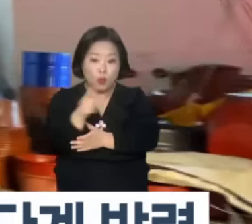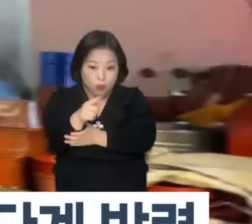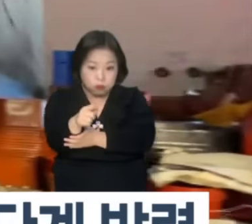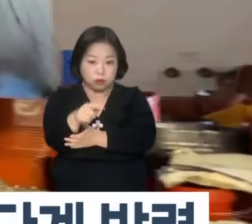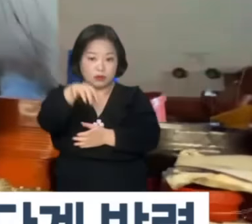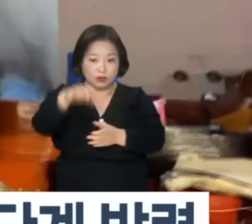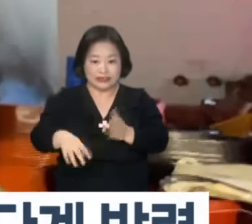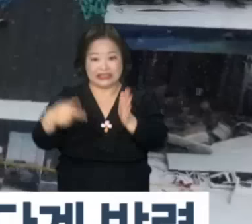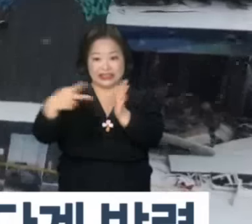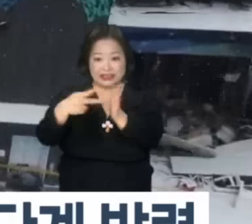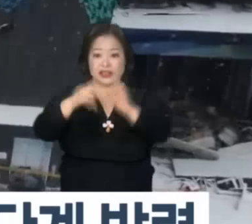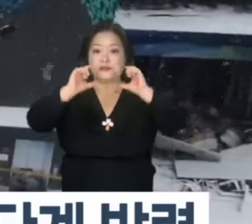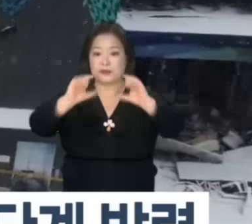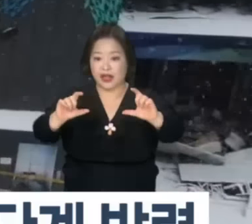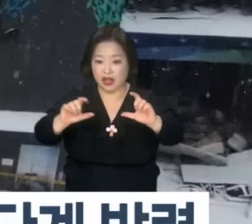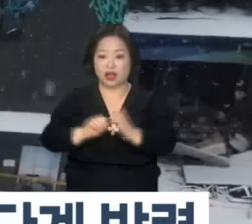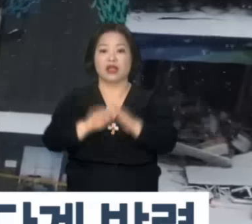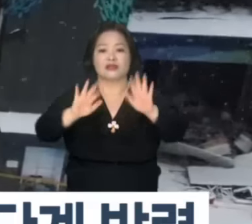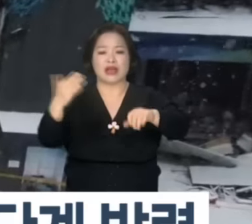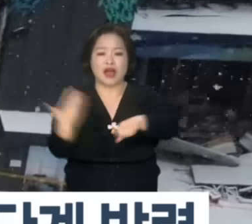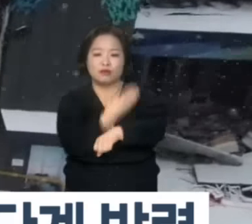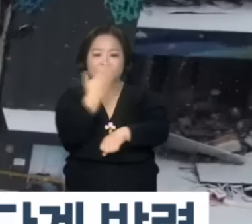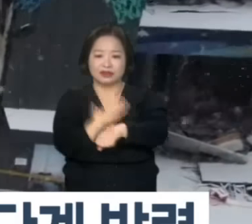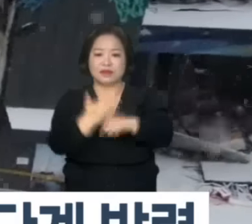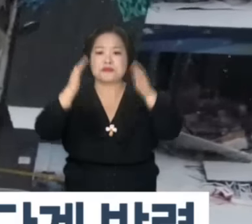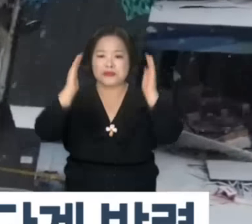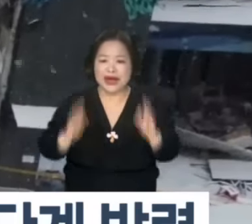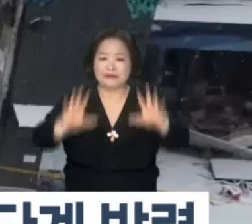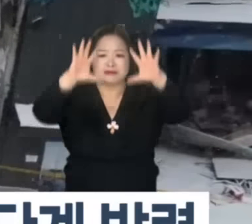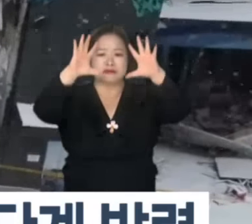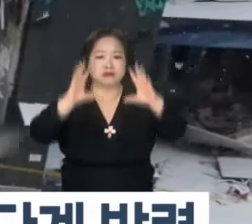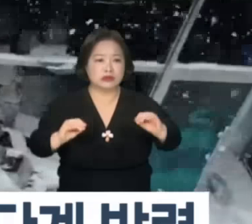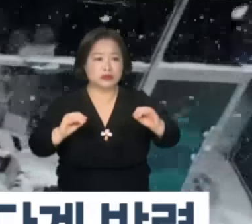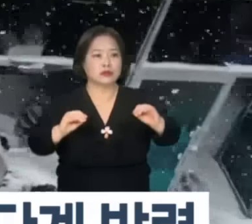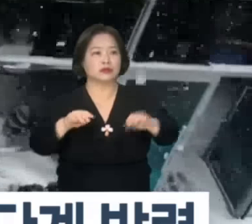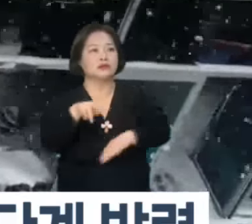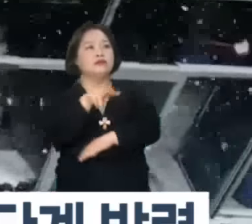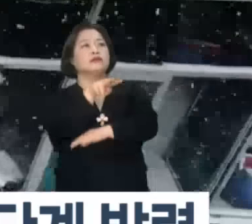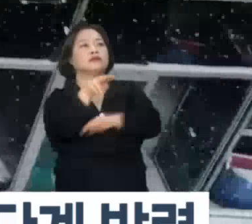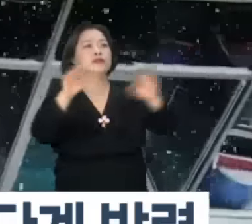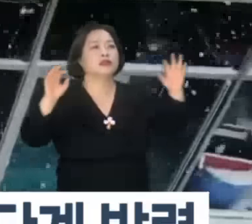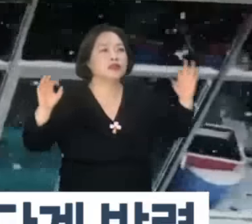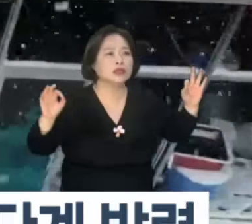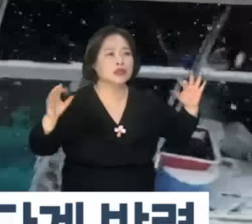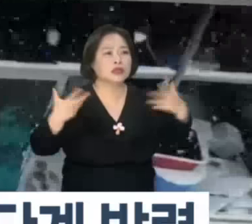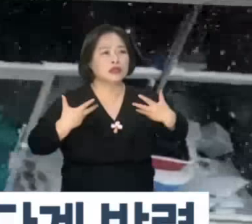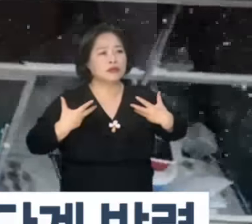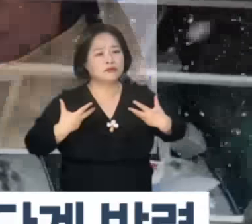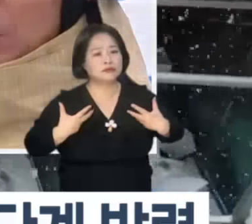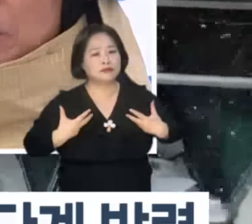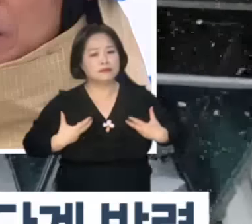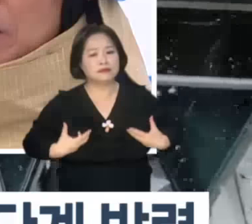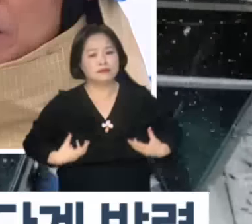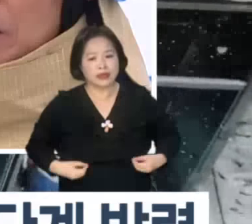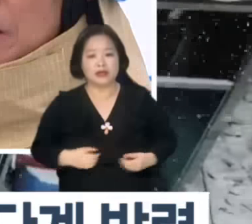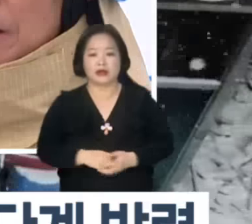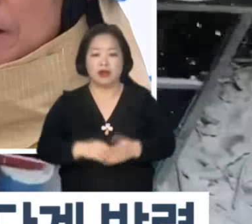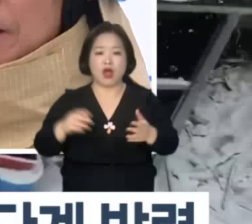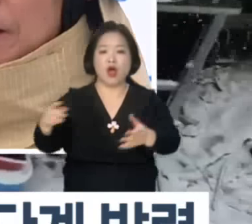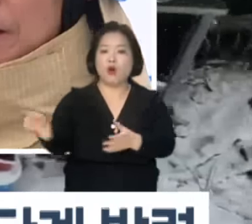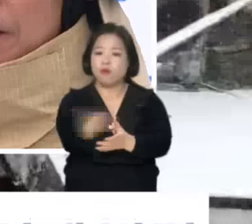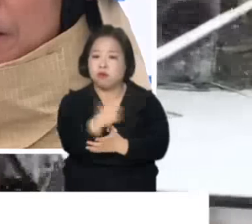진화에 나섰습니다. 불은 9시간 만에 꺼졌지만 허마가 덮친 시장은 모두 잿더미로 변했습니다. 화재